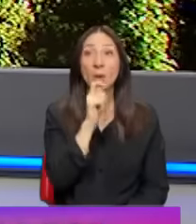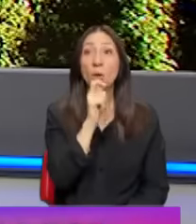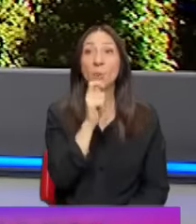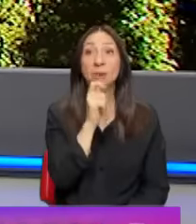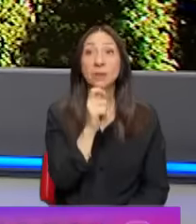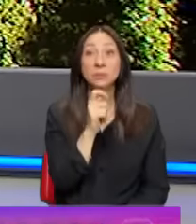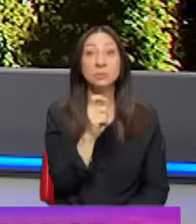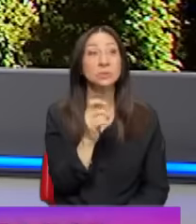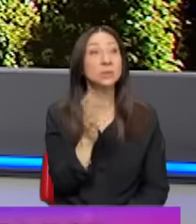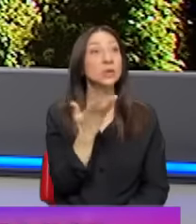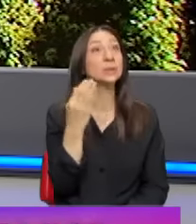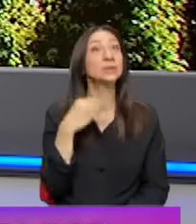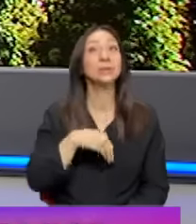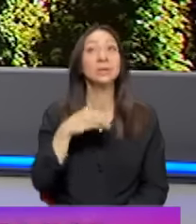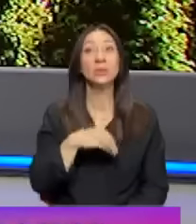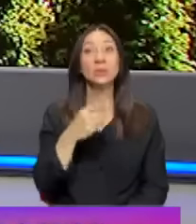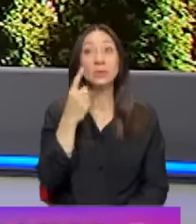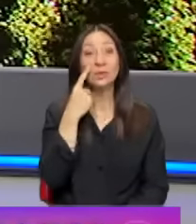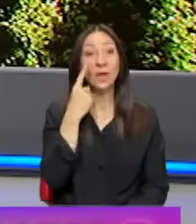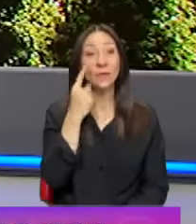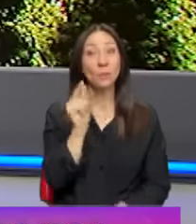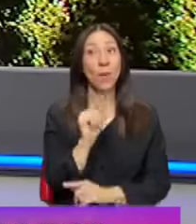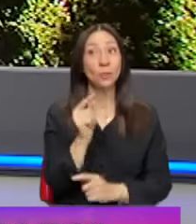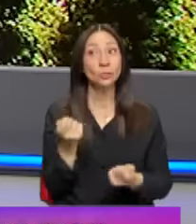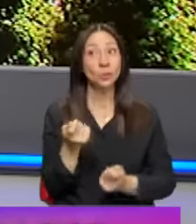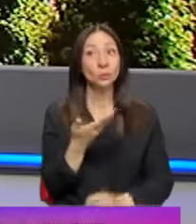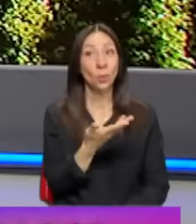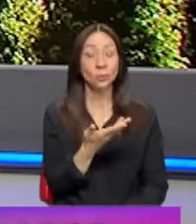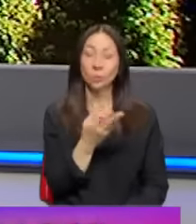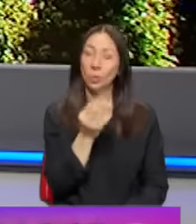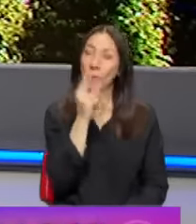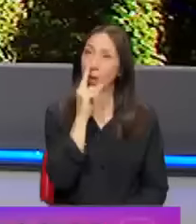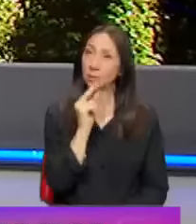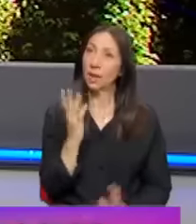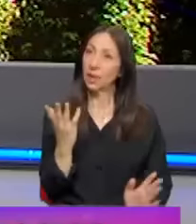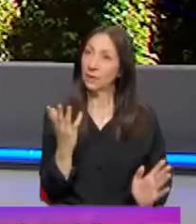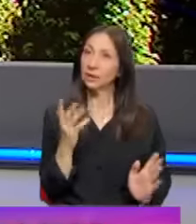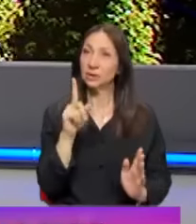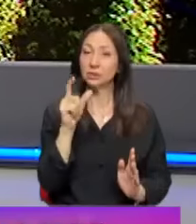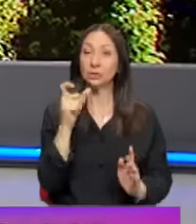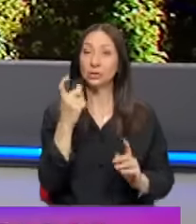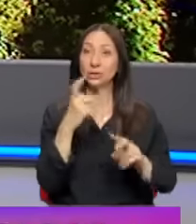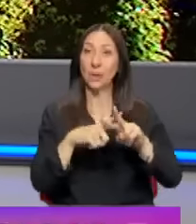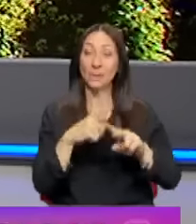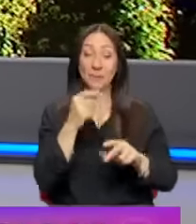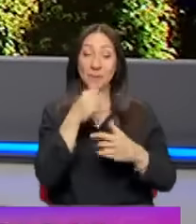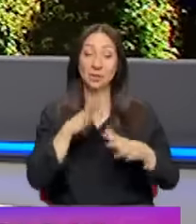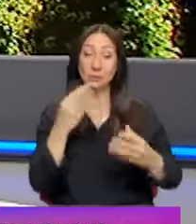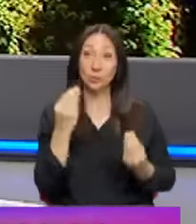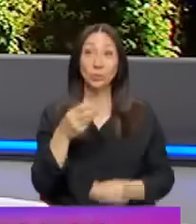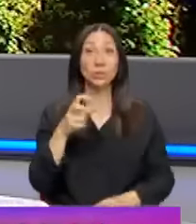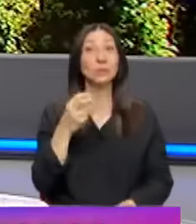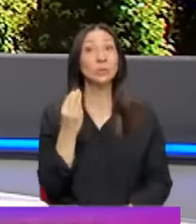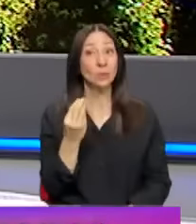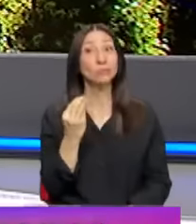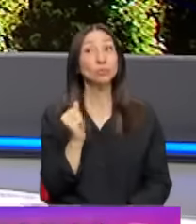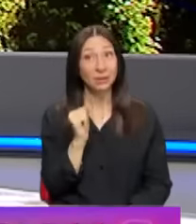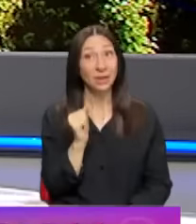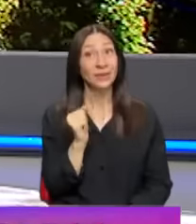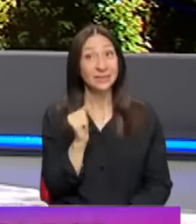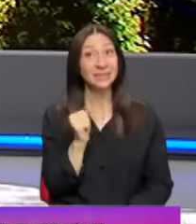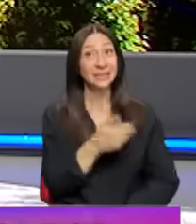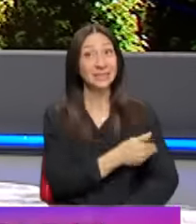röportaj veriyorlar, sanki zannedersiniz ki devlet dairesinde memur. Çok beğendik, evet, Ilıca plajı çok güzel, Çeşme güzelmiş,